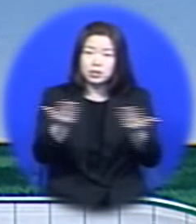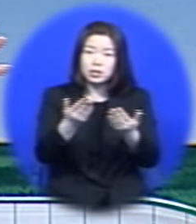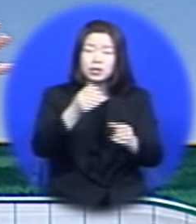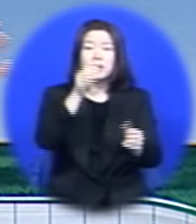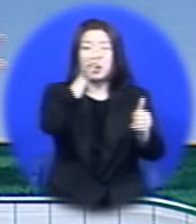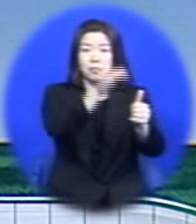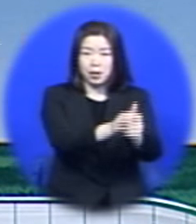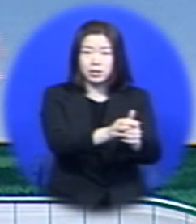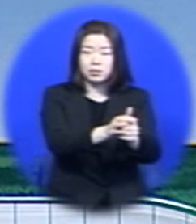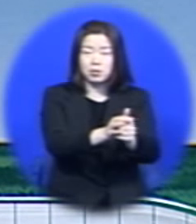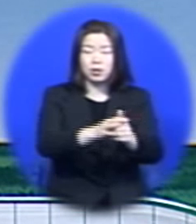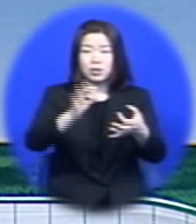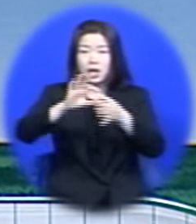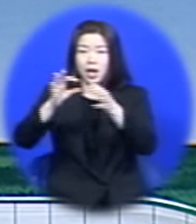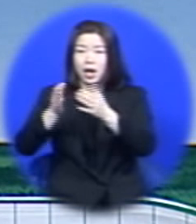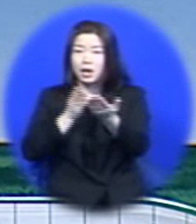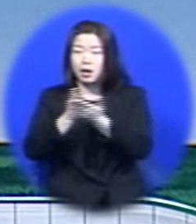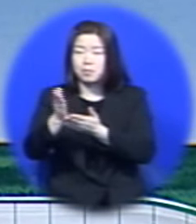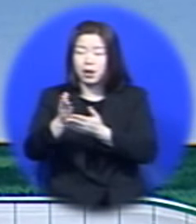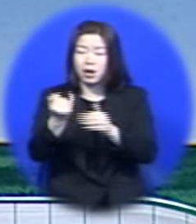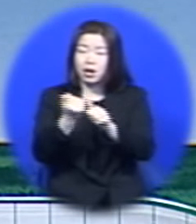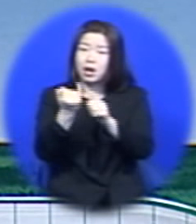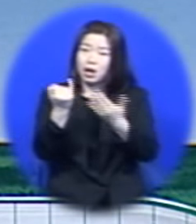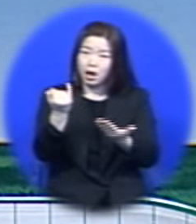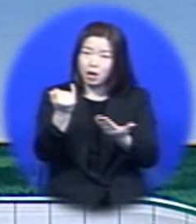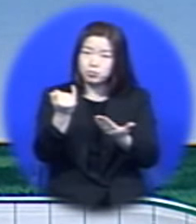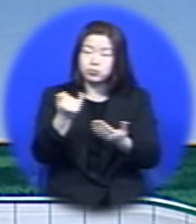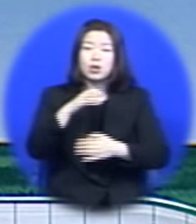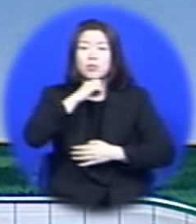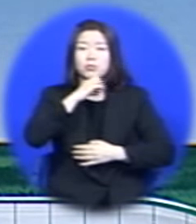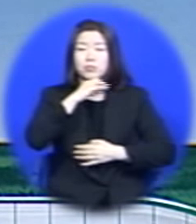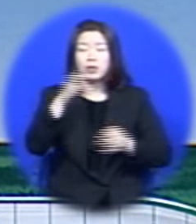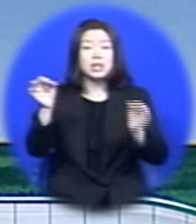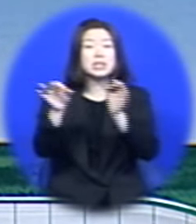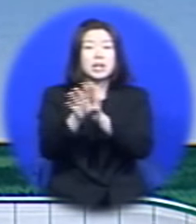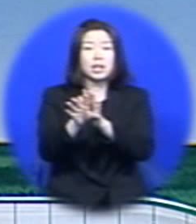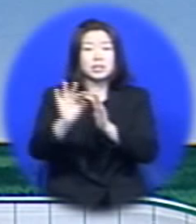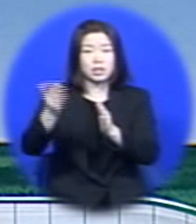헬라파 과부들의 불만이 없어지지 않겠느냐.